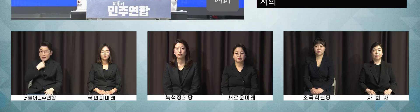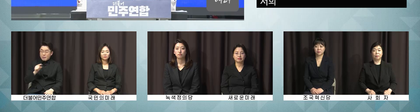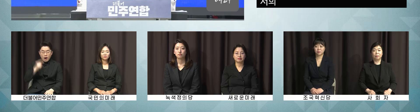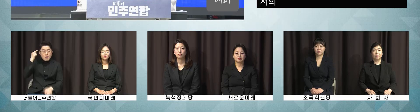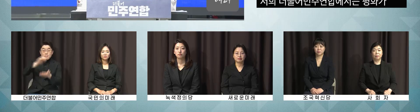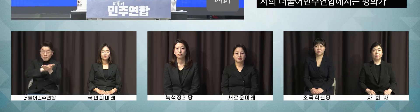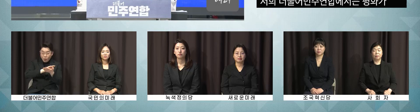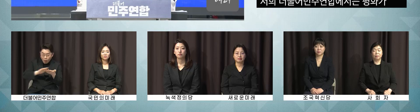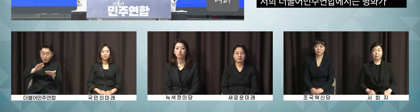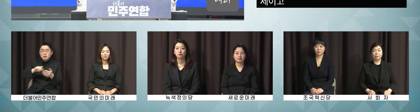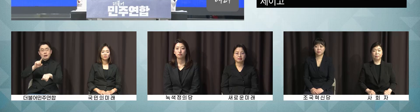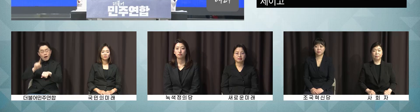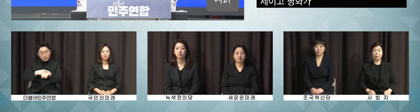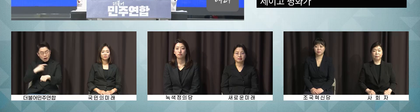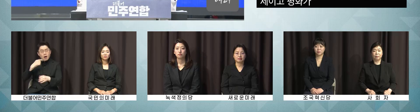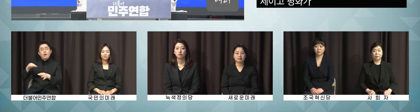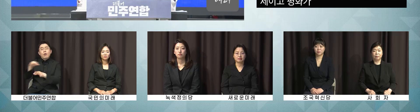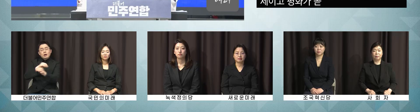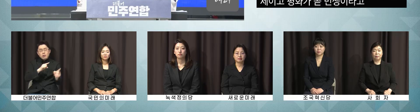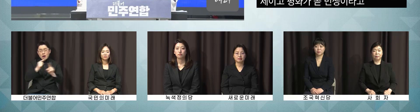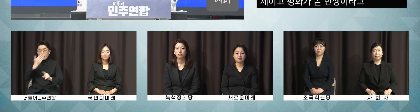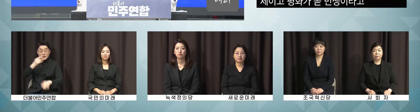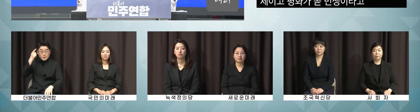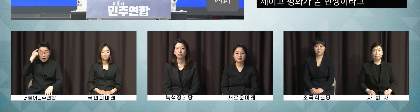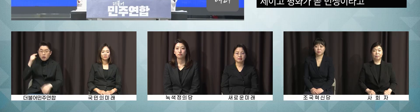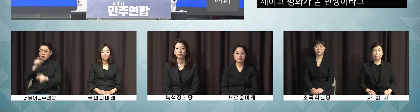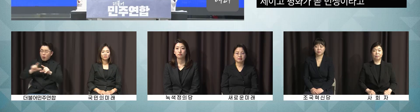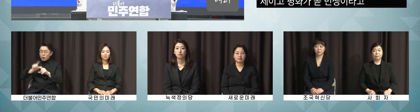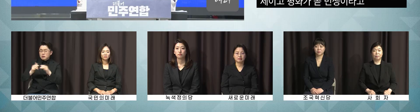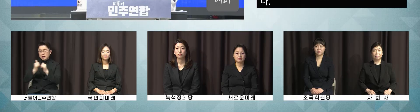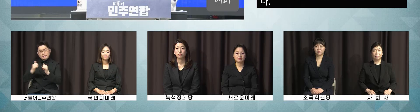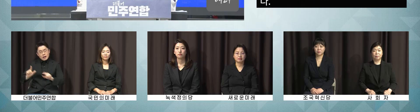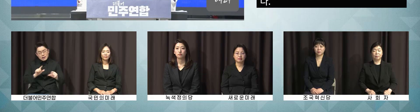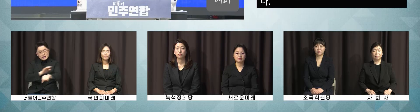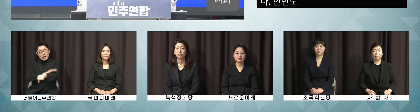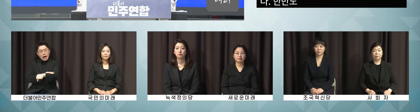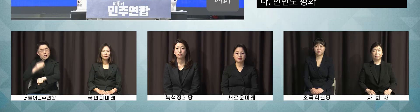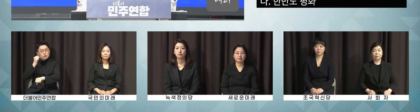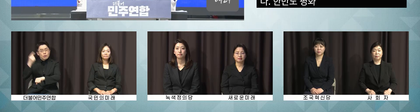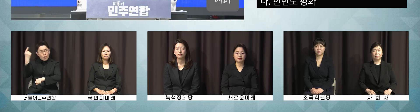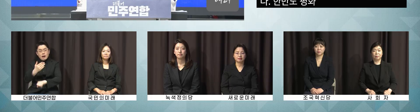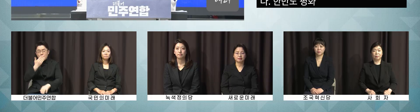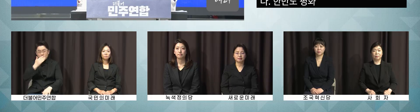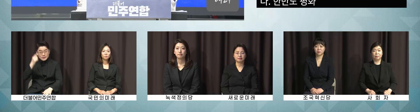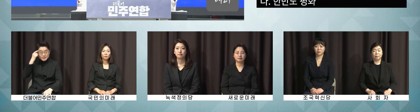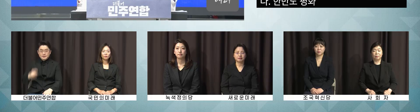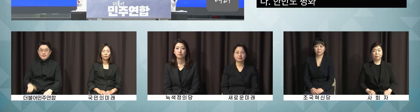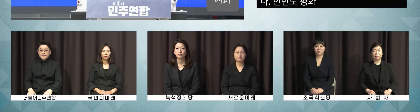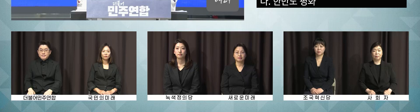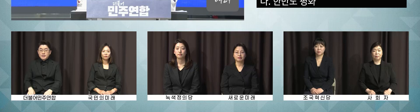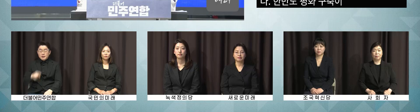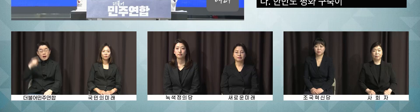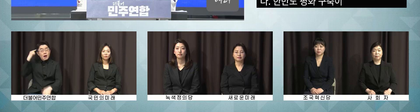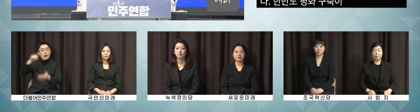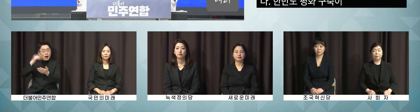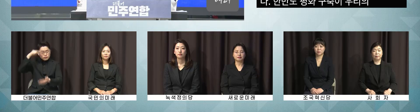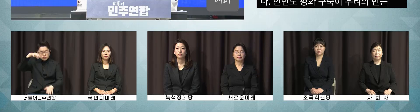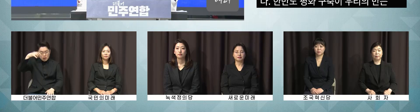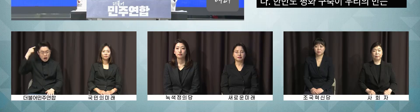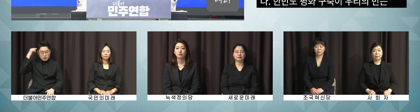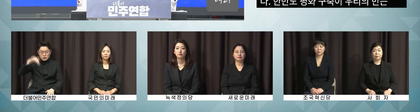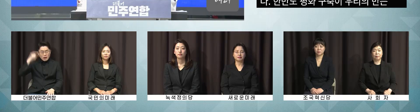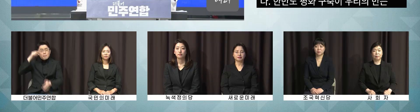경제이고 평화가 곧 민생이라고 생각을 합니다. 한반도 평화 구축이 우리의 번영을 위해서 굉장히 중요한 과제라고 생각하고